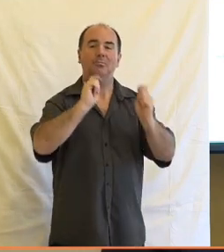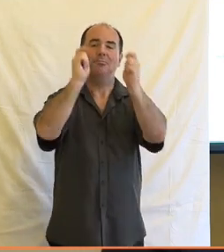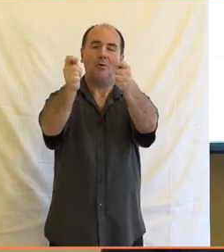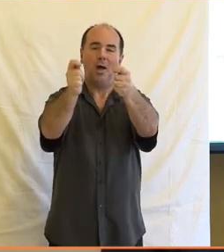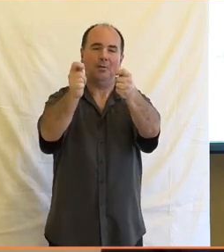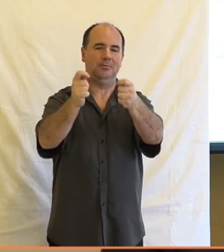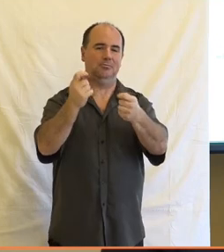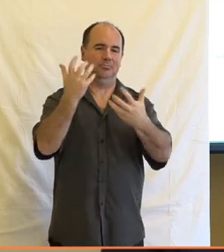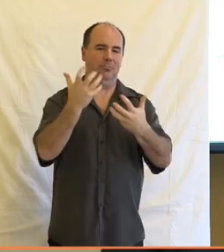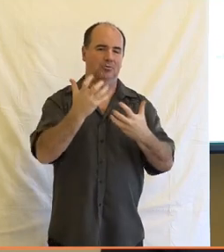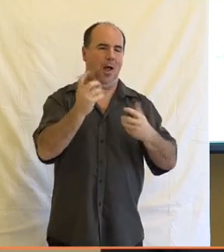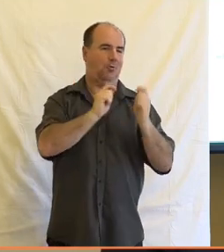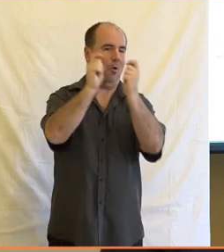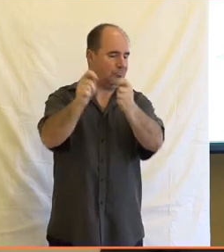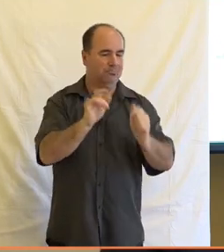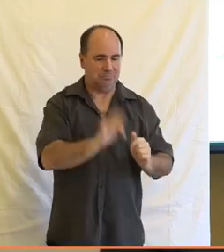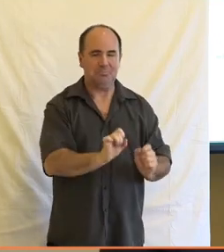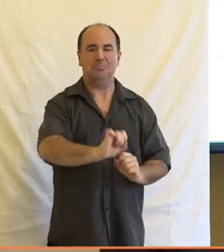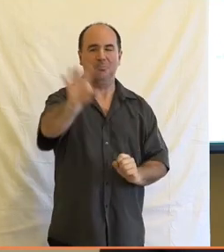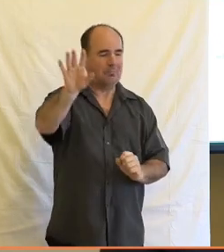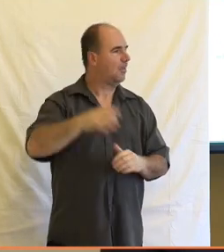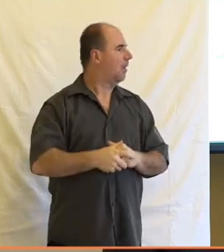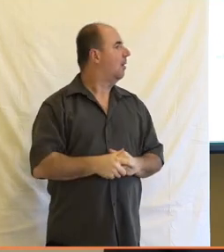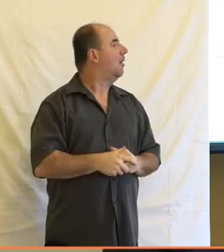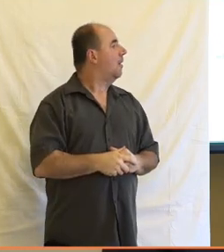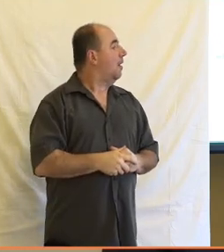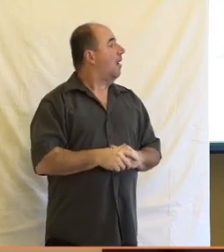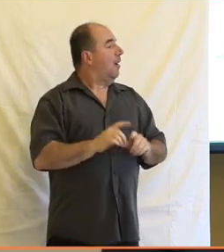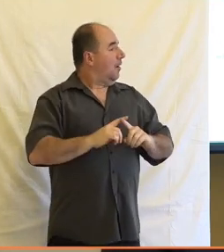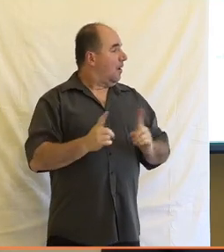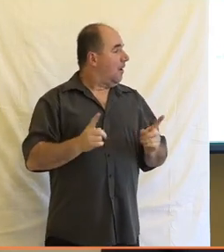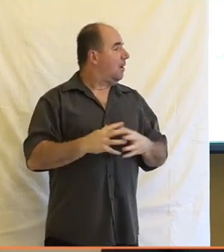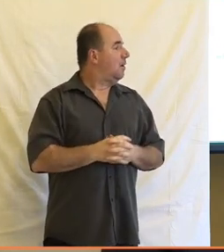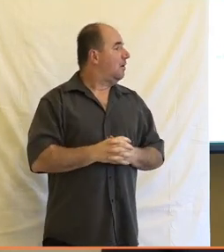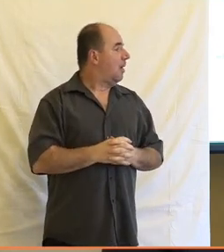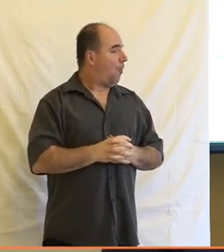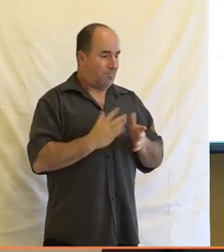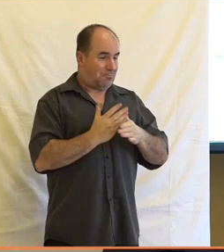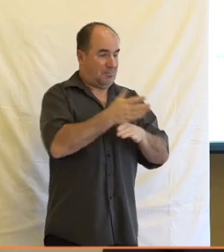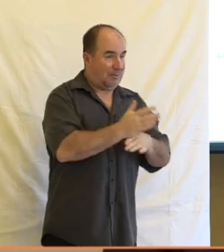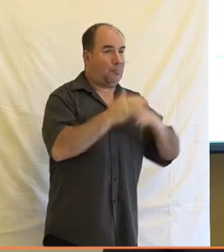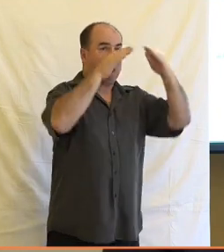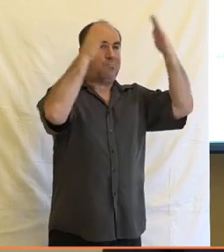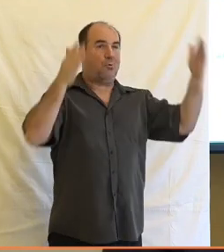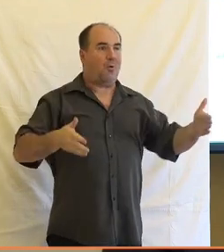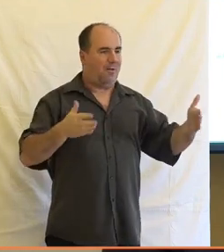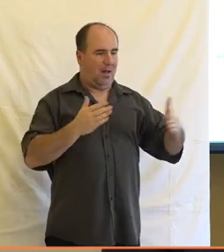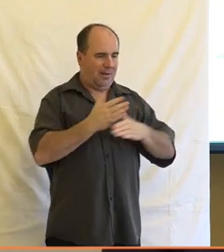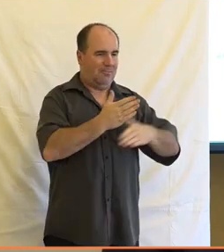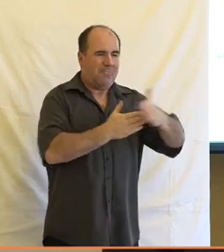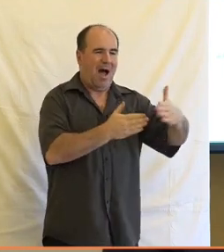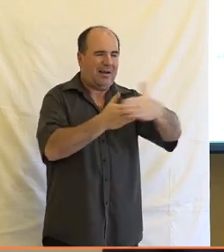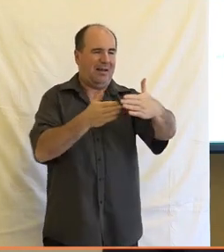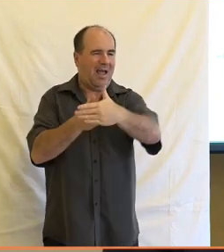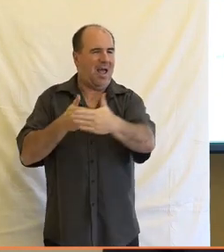tak vlastně ho ta přístupnost budovy jako takové svým způsobem ani nemusí zajímat, protože takovou věc může